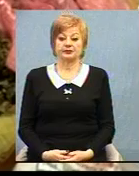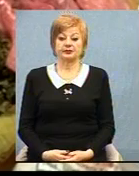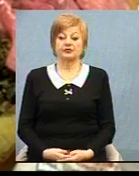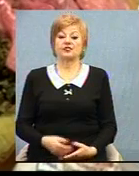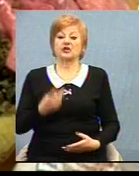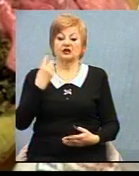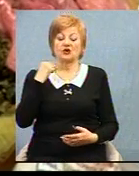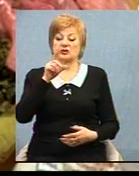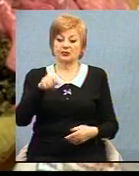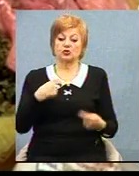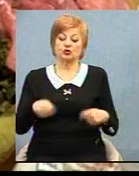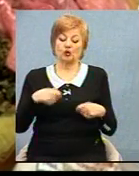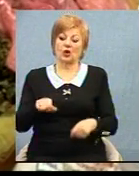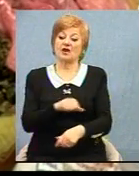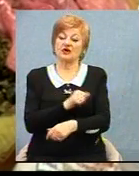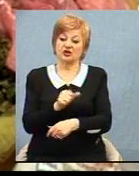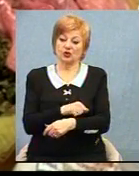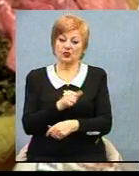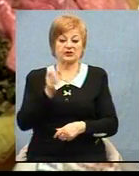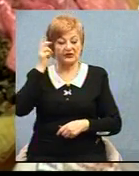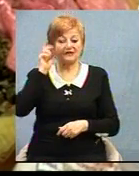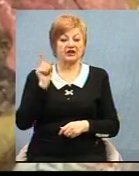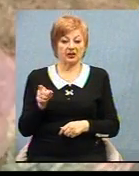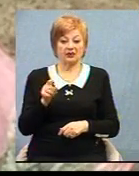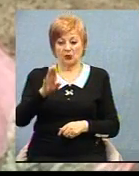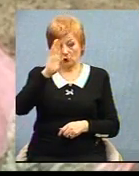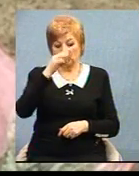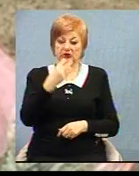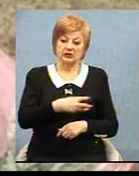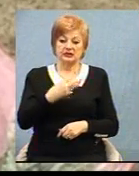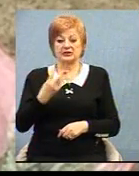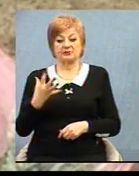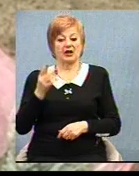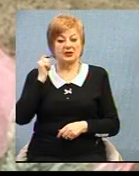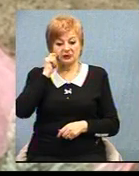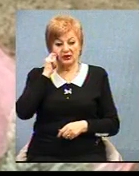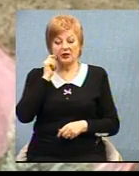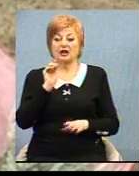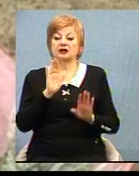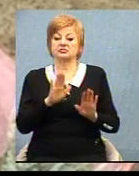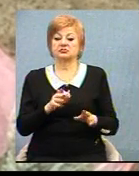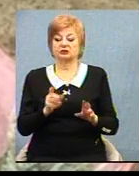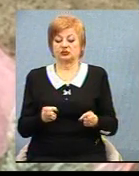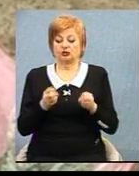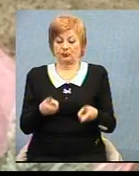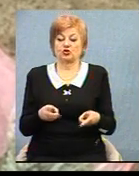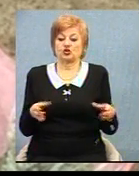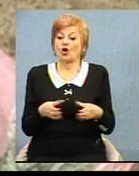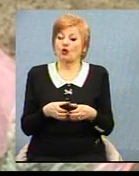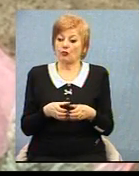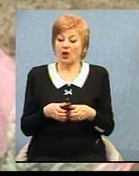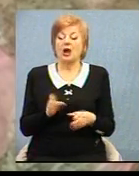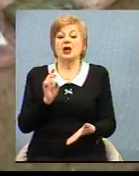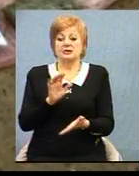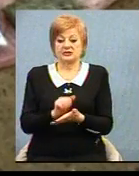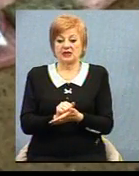Двоє запоріжців торгували наркотиками у столиці. Чоловіки 30 та 35 років перебували у складі злочинного угруповання, котре